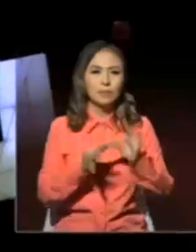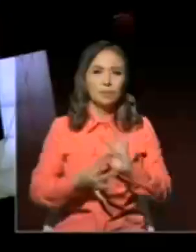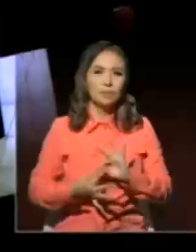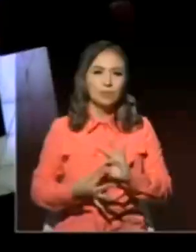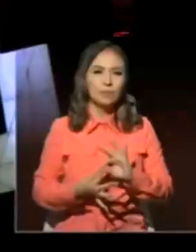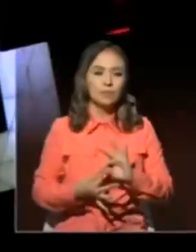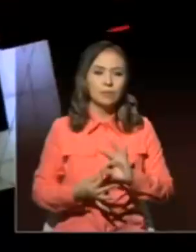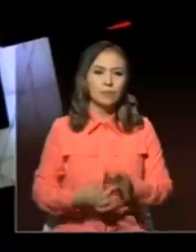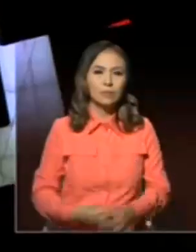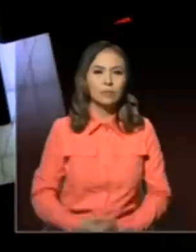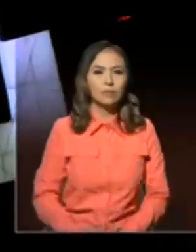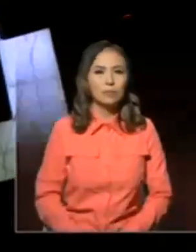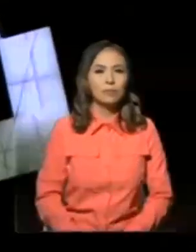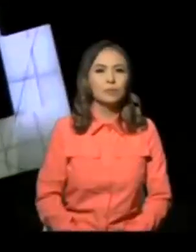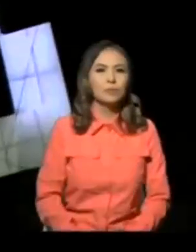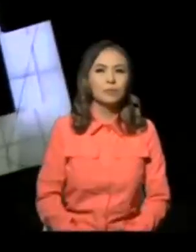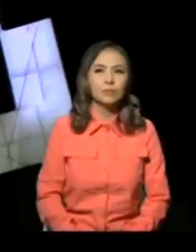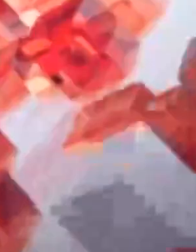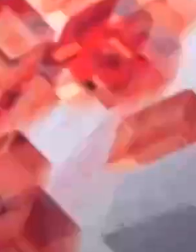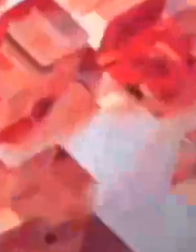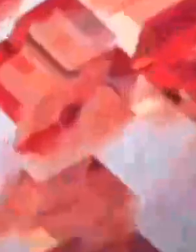талқыламақпыз. Ассаламу алейкум.